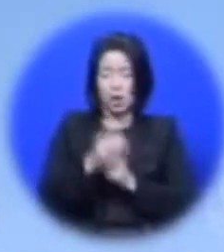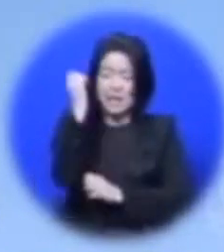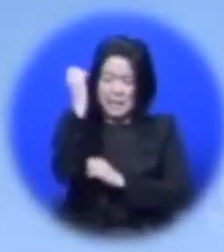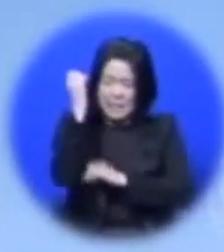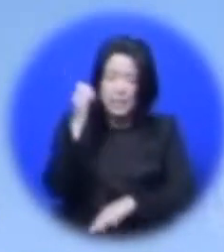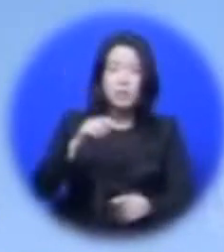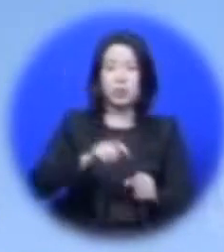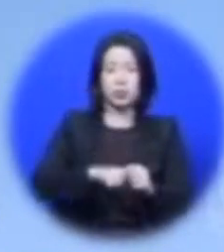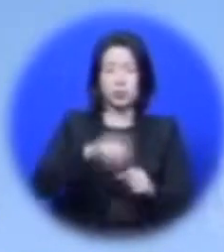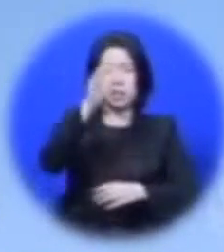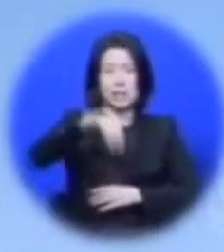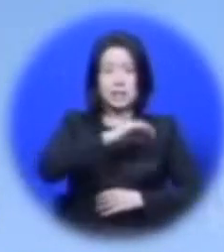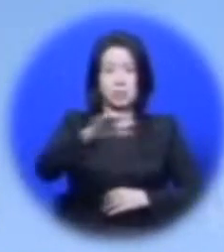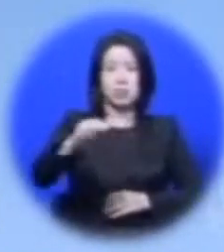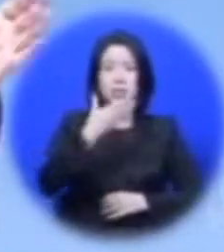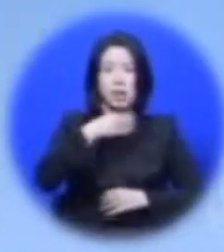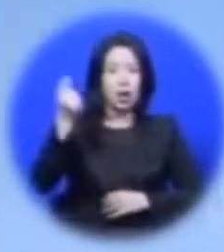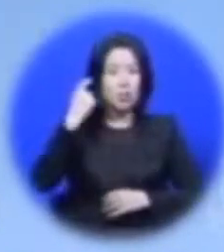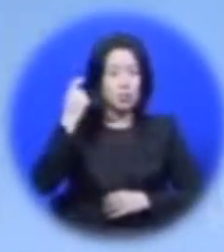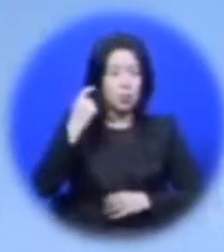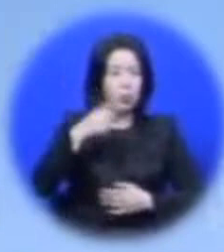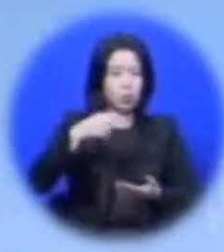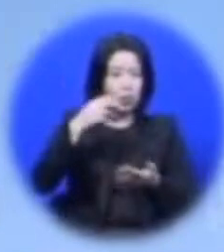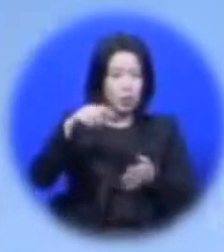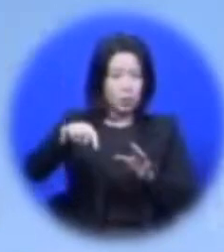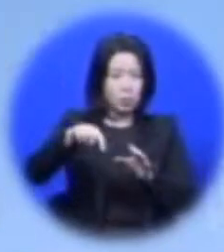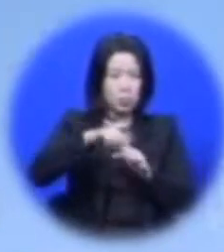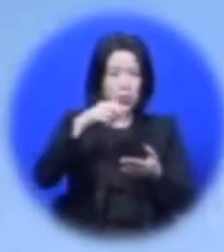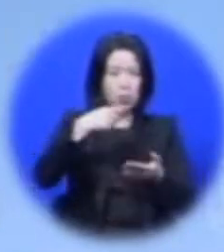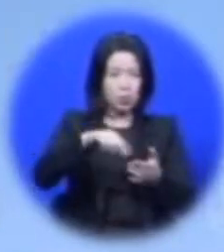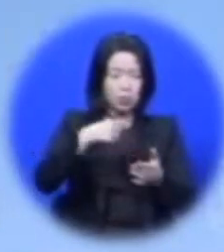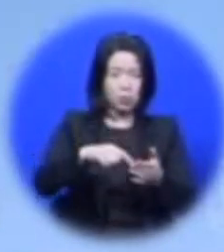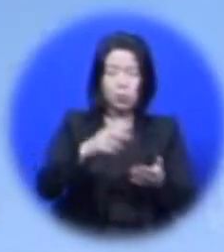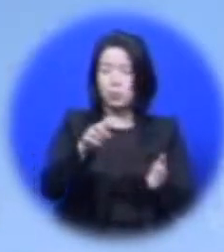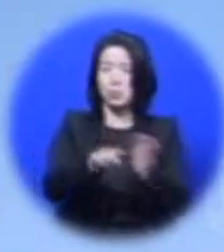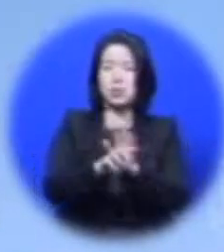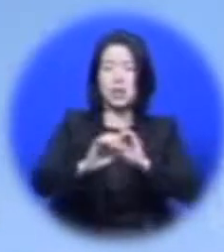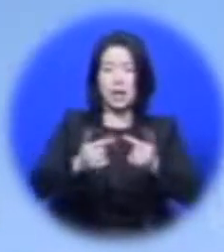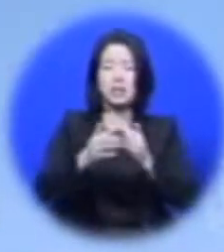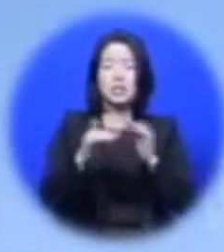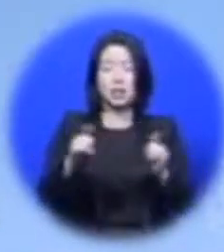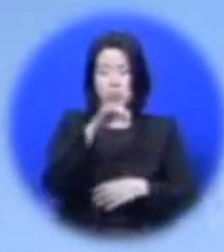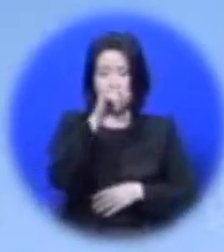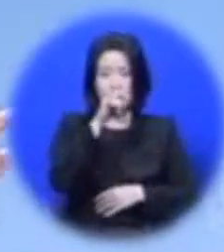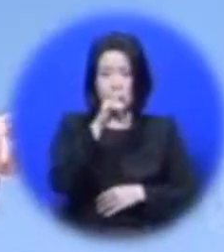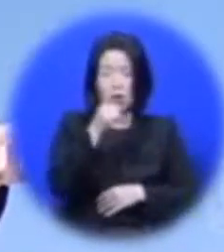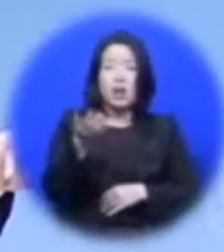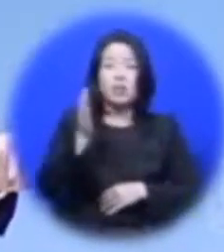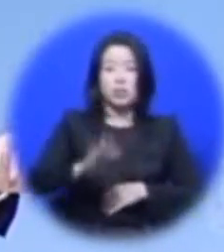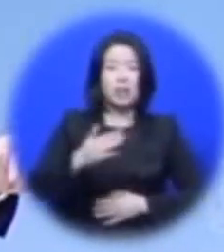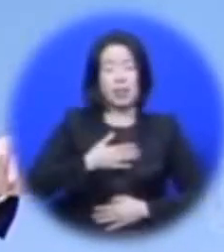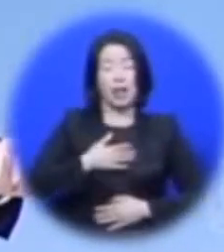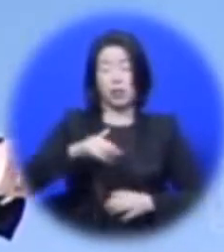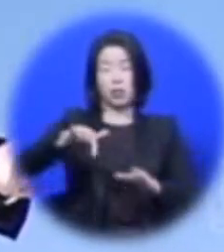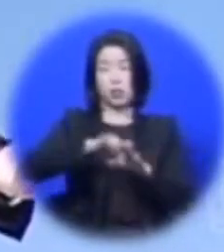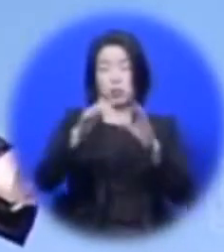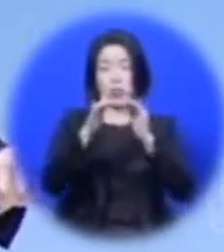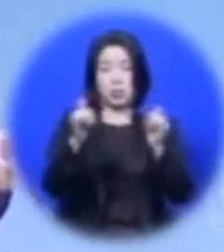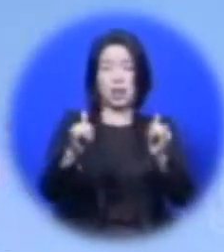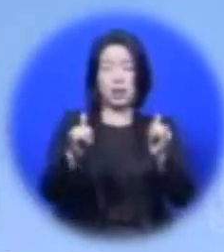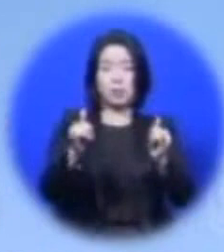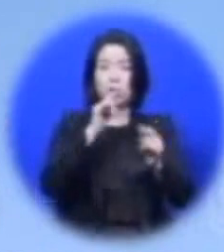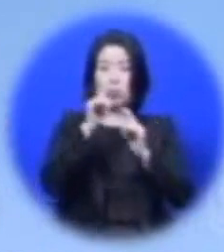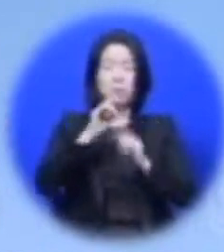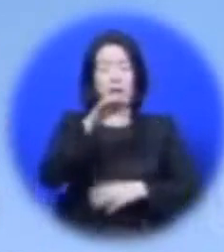기본적인 이 십자가 복음의 교리도 안 믿는 사람도 있어요. 그러면서도 자기는 기독교인이래요.